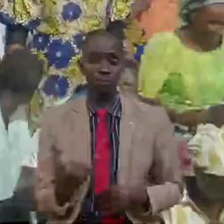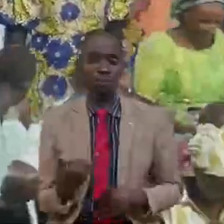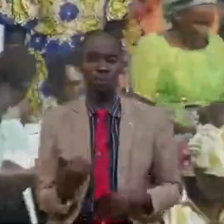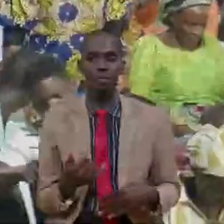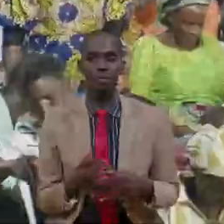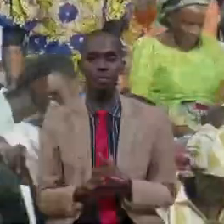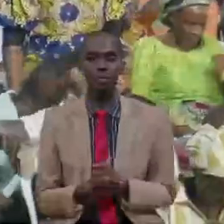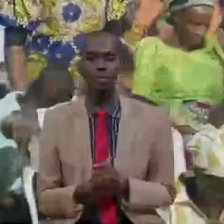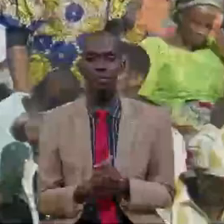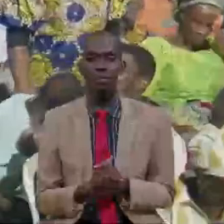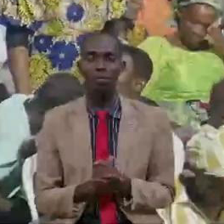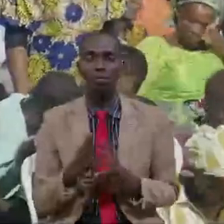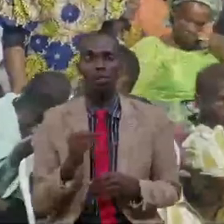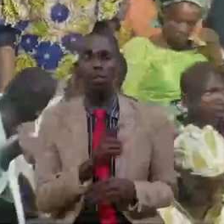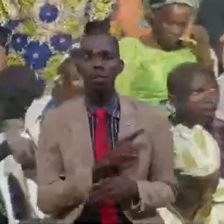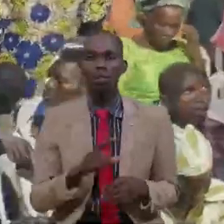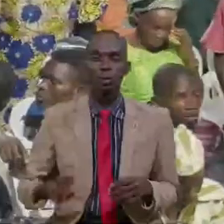Les yeux fermés.